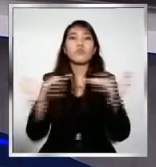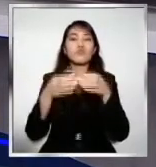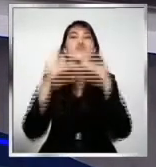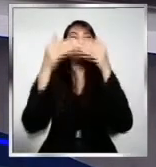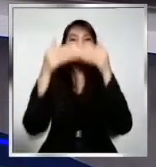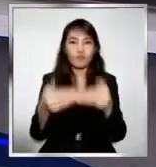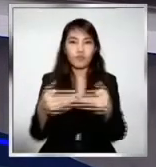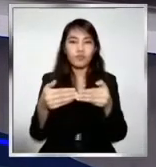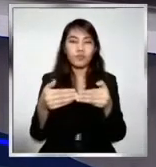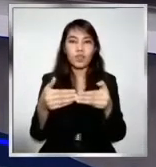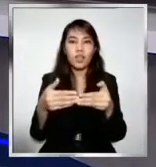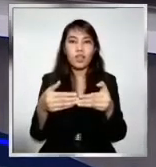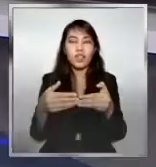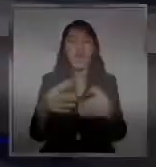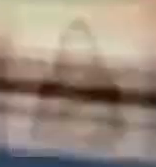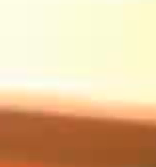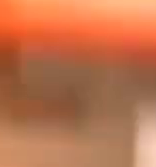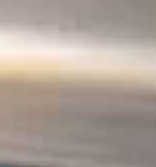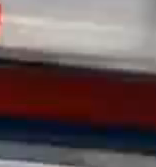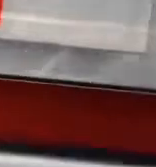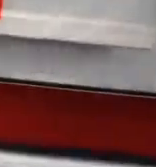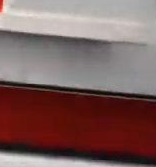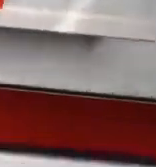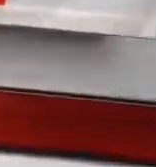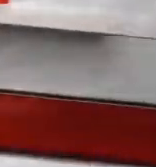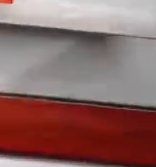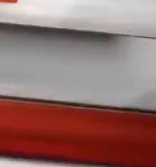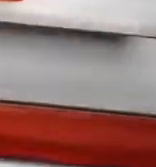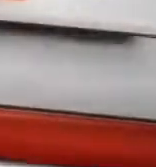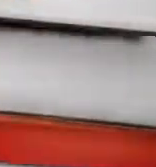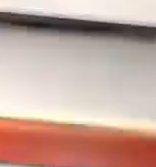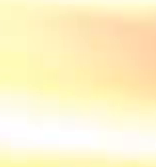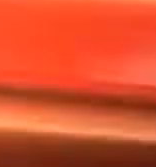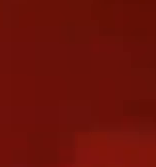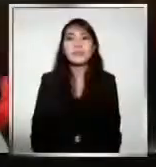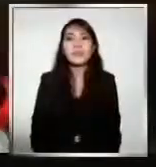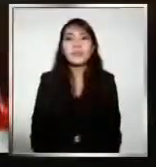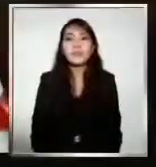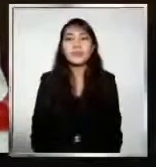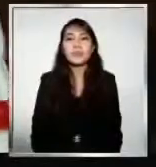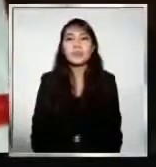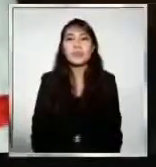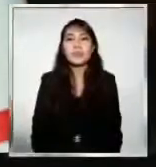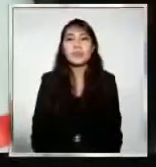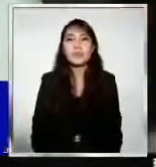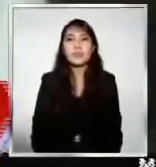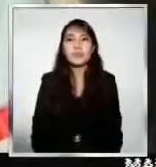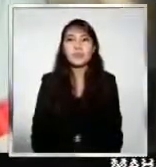lungsod. Nakatutok live si Emil Sumangit. Emil?